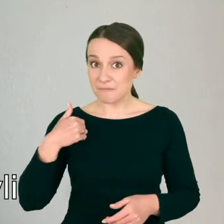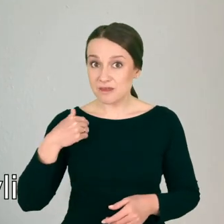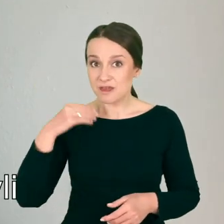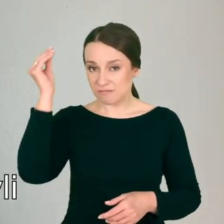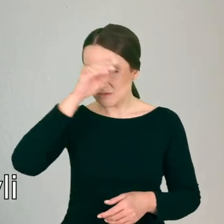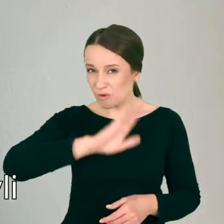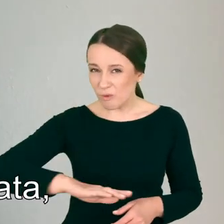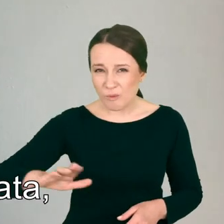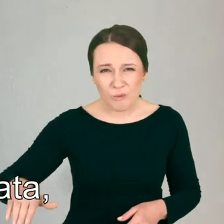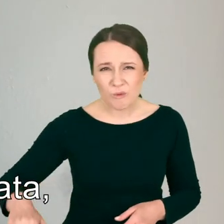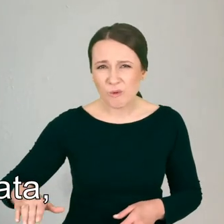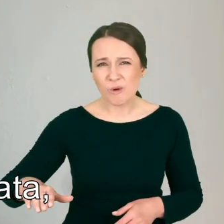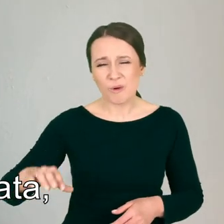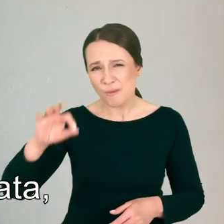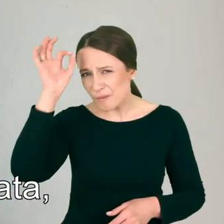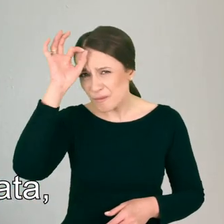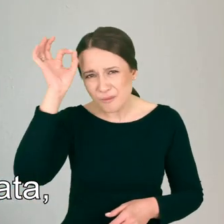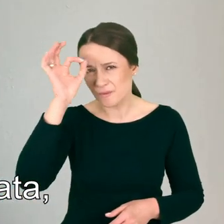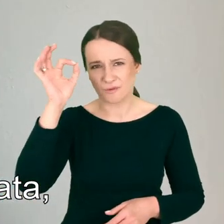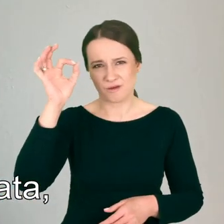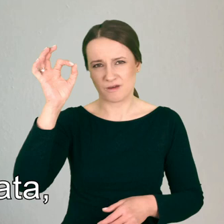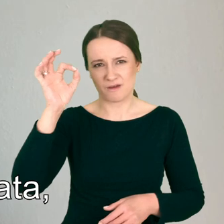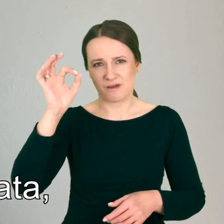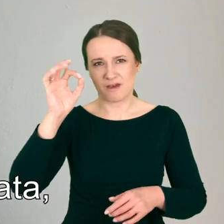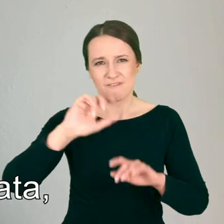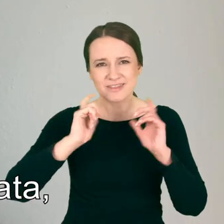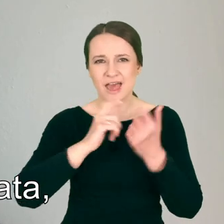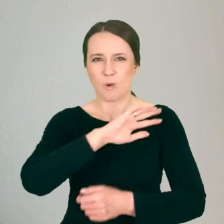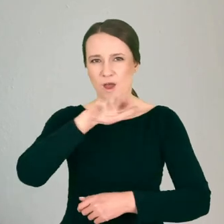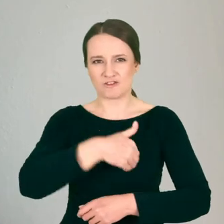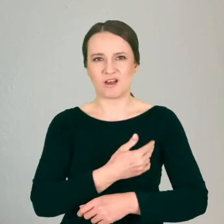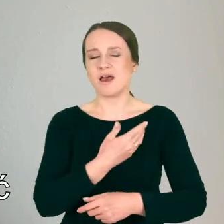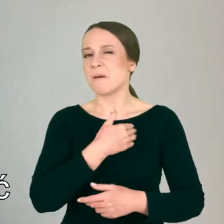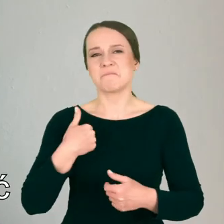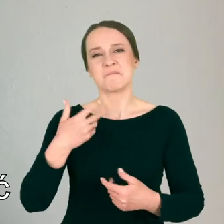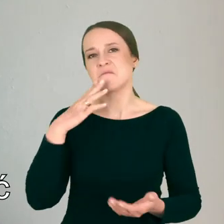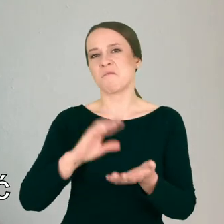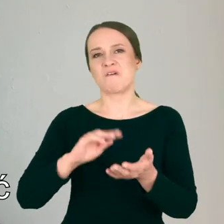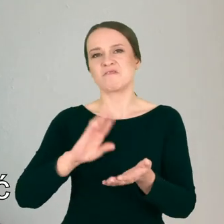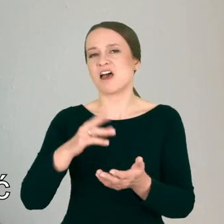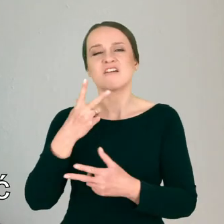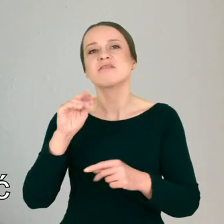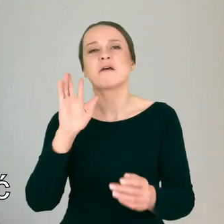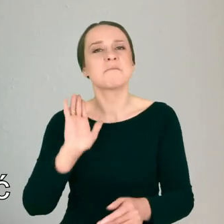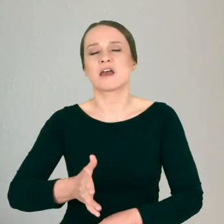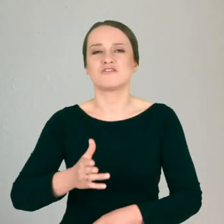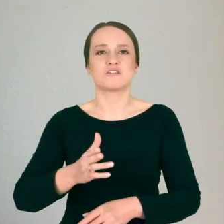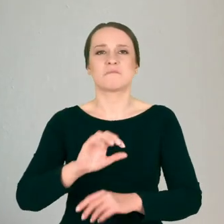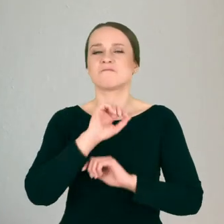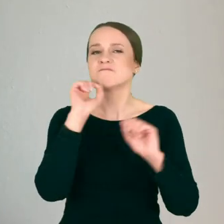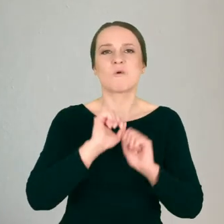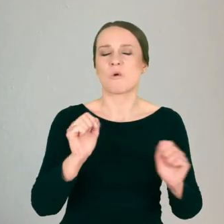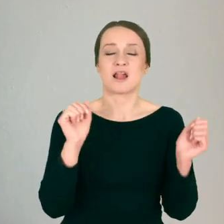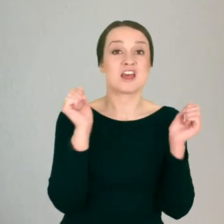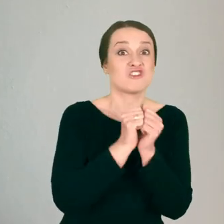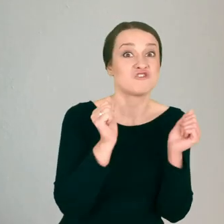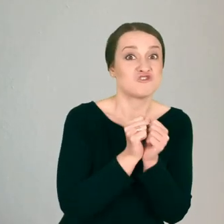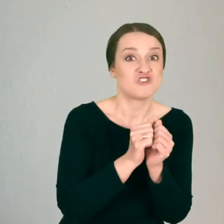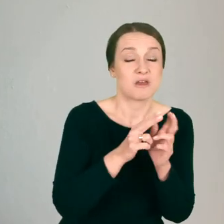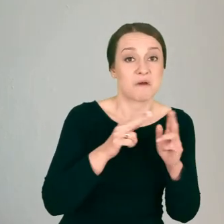Choćbyśmy uczniami byli najtępszymi w szkole świata, nie będziemy repetować żadnej